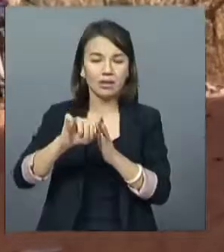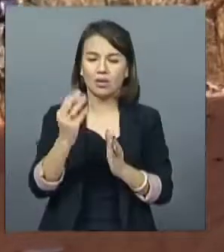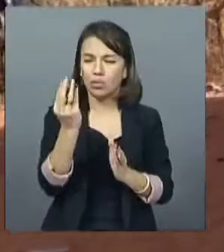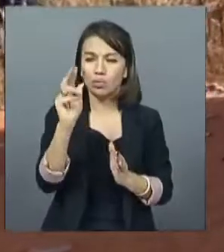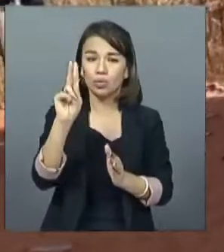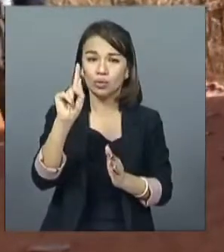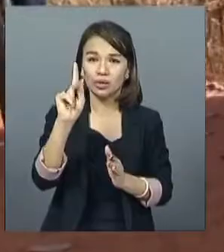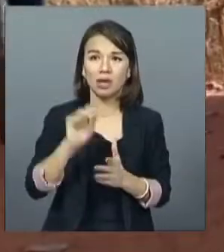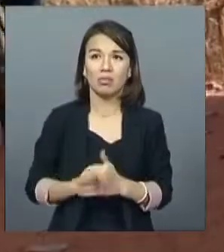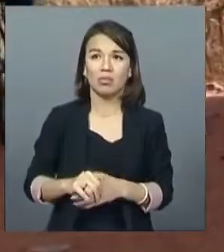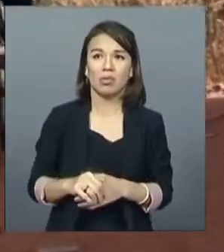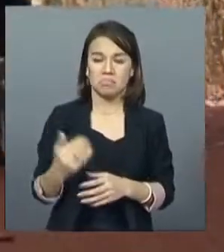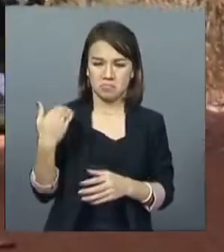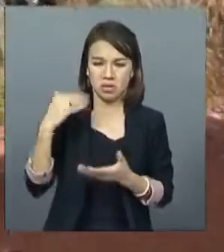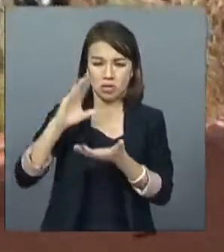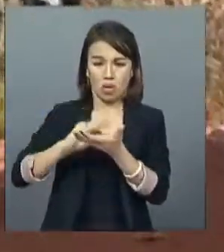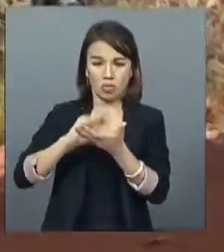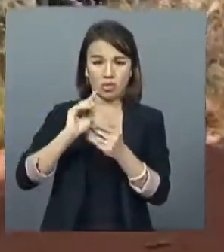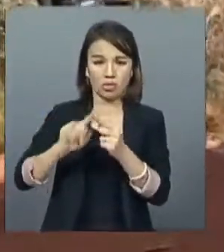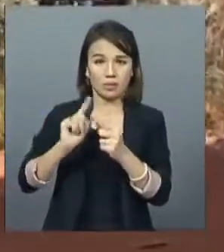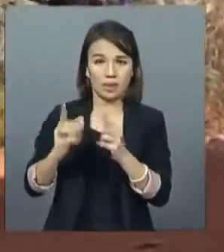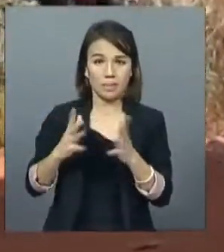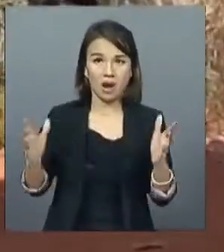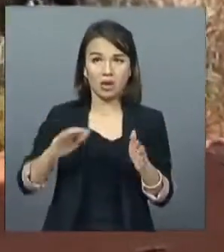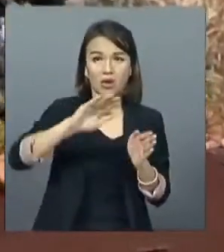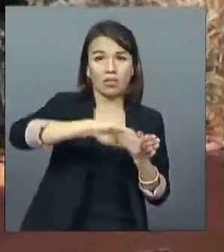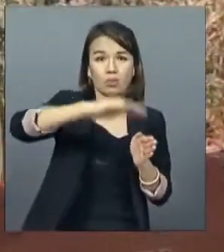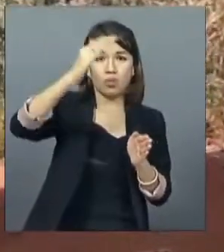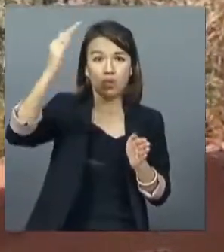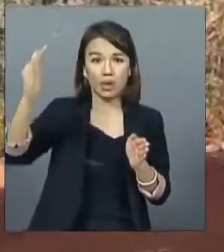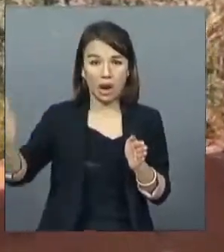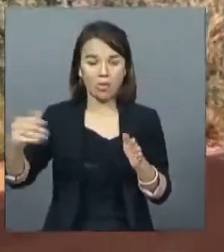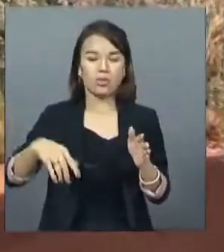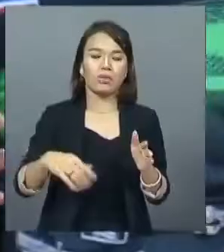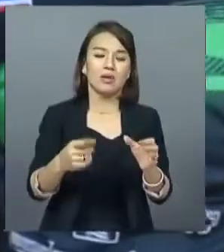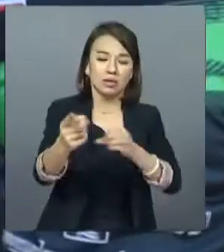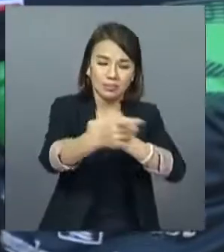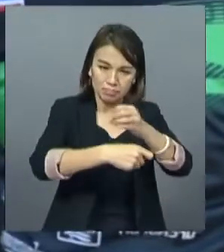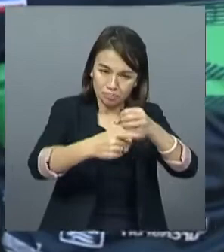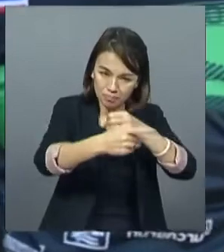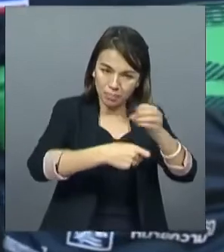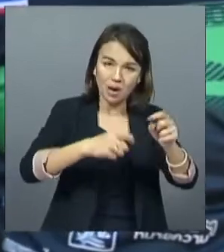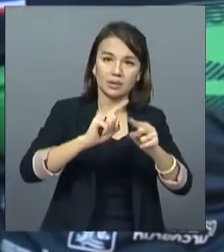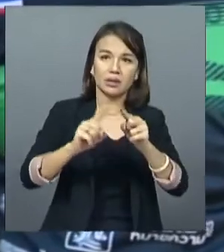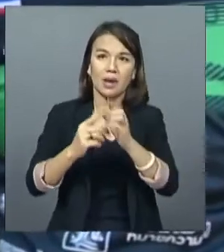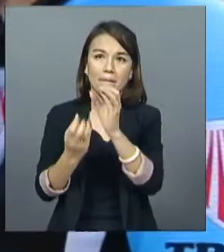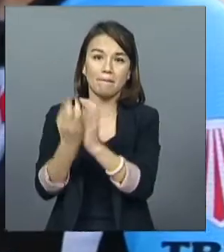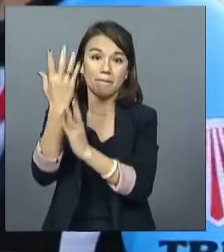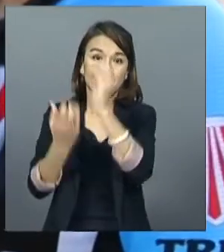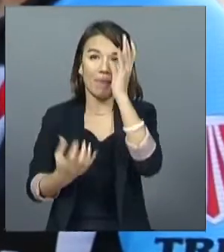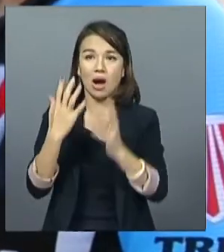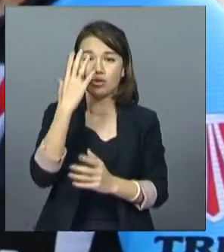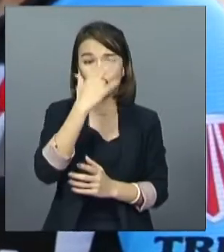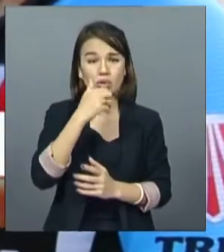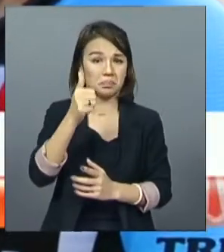านพูนยังมีอะไรให้ศึกษามากกว่านั้นคือ1มีภูเขามีท้องนามีป่าหลายๆอย่างที่ยังเป็นภูมิประเทศสวยงาม สิ่ง